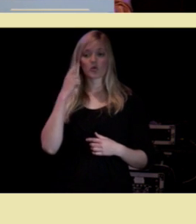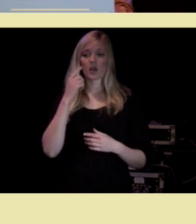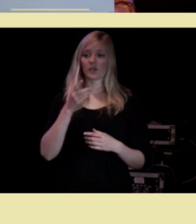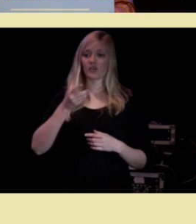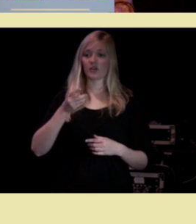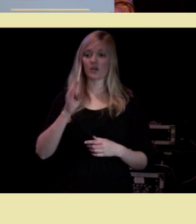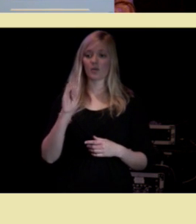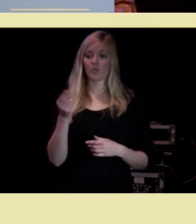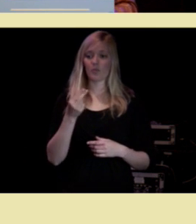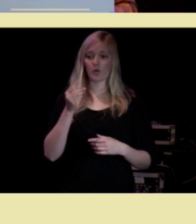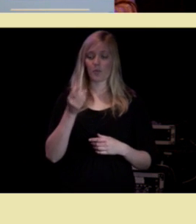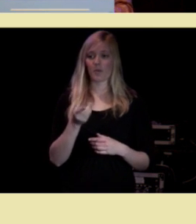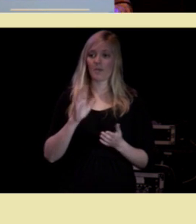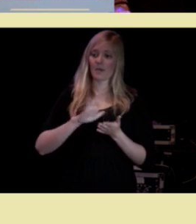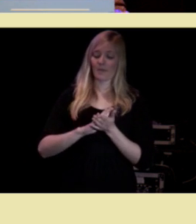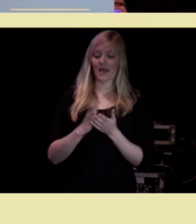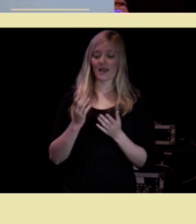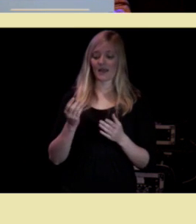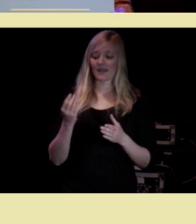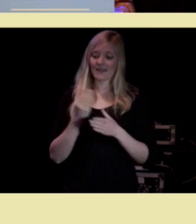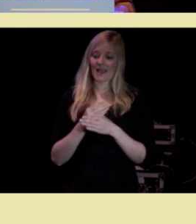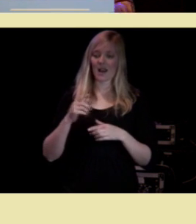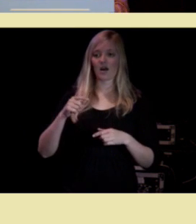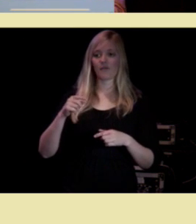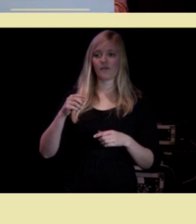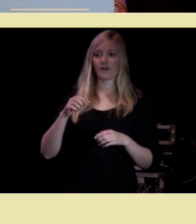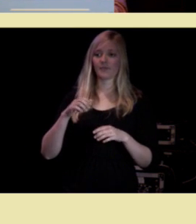av helsetjenesten i kommunene. Hvem vet?